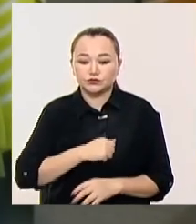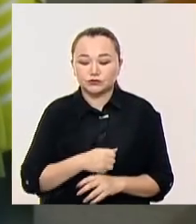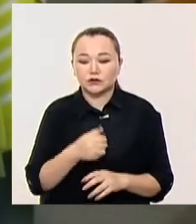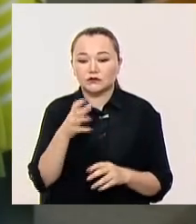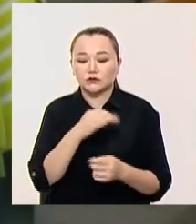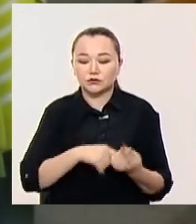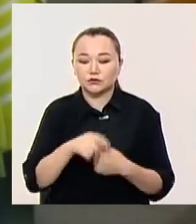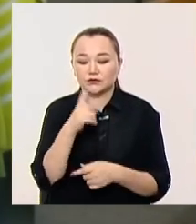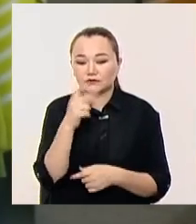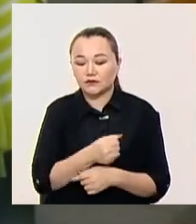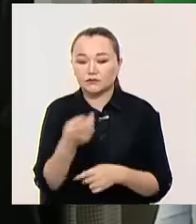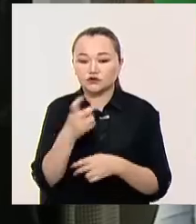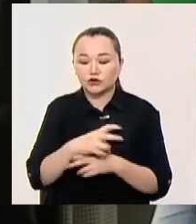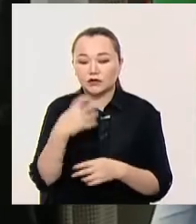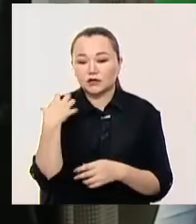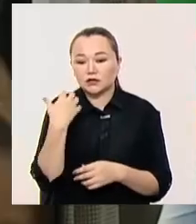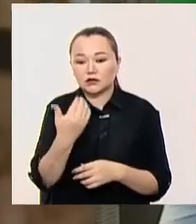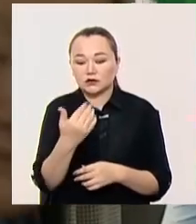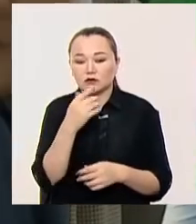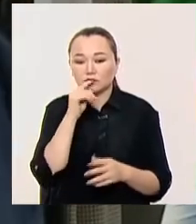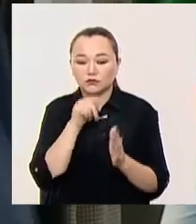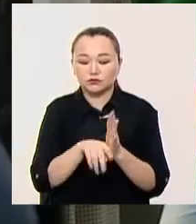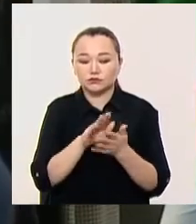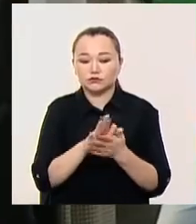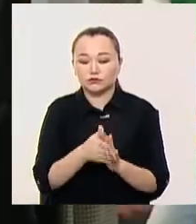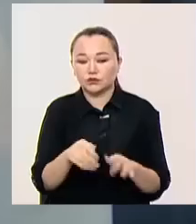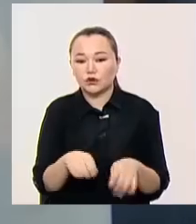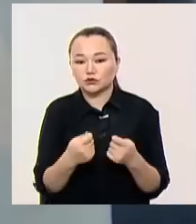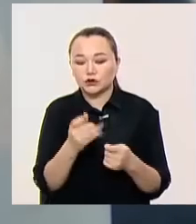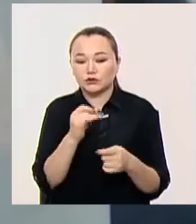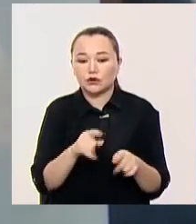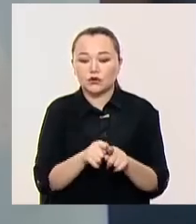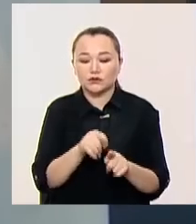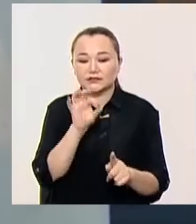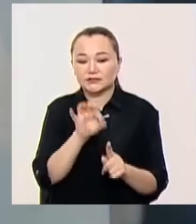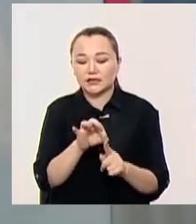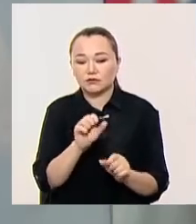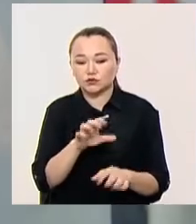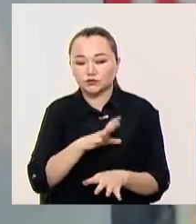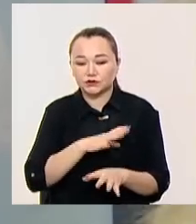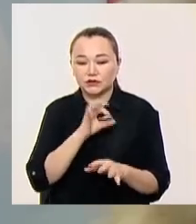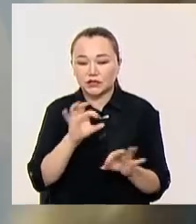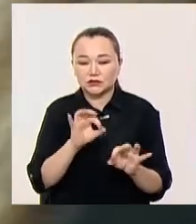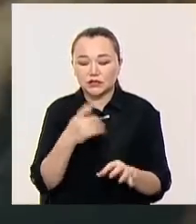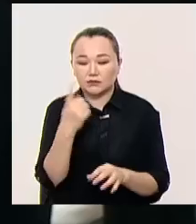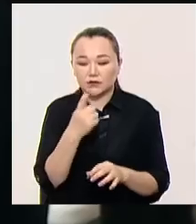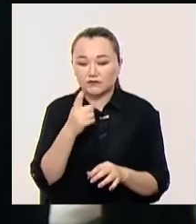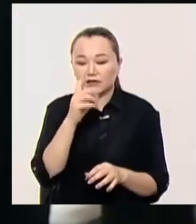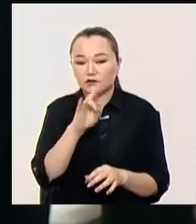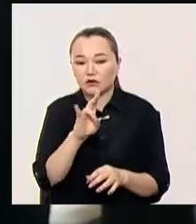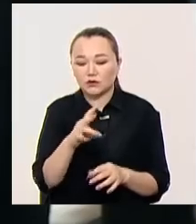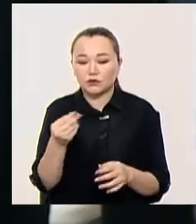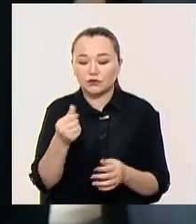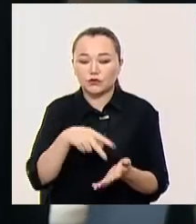Кәсіпкерлер келгеніне 2 апта ғана болған басшылардың арадағы келісімді бұзуы да осы мақсатта болуы керек деп топшылайды. Сөйтіп 1 қарашадан жаңа